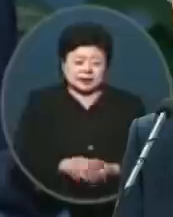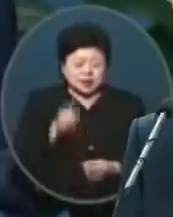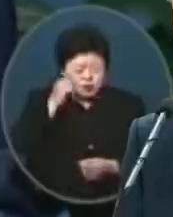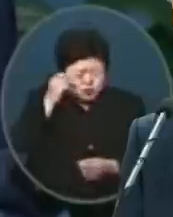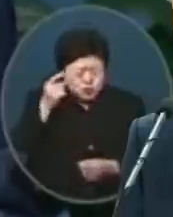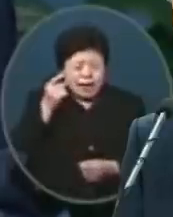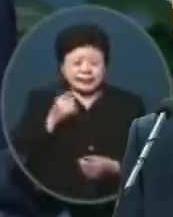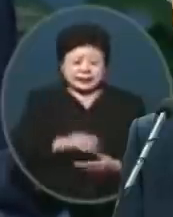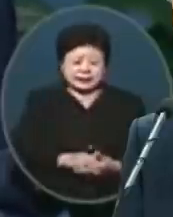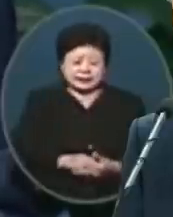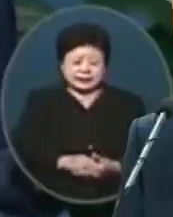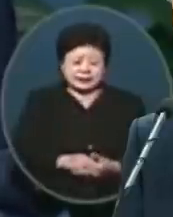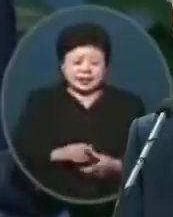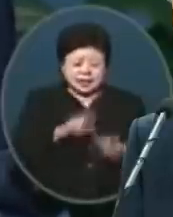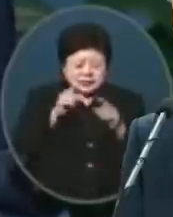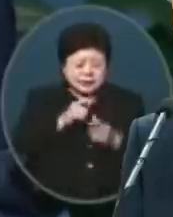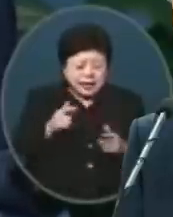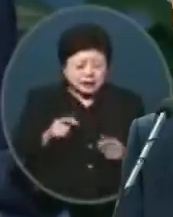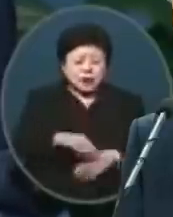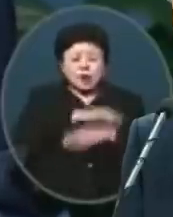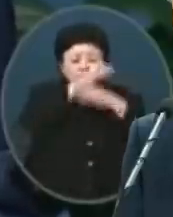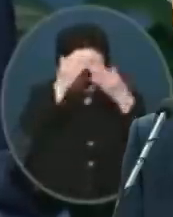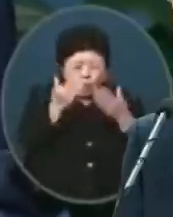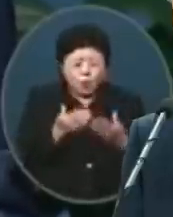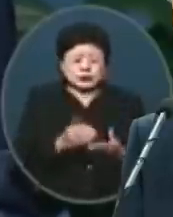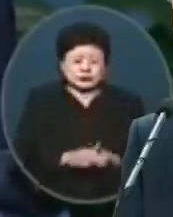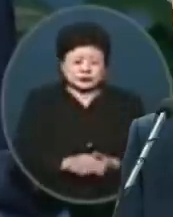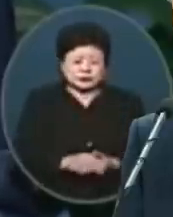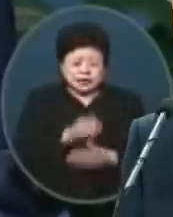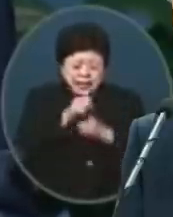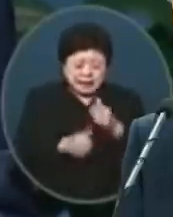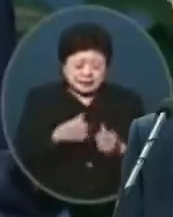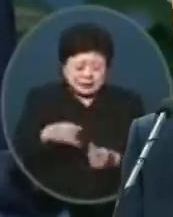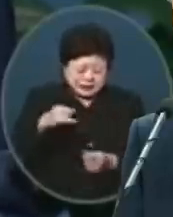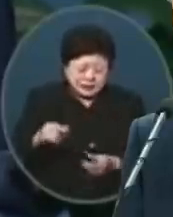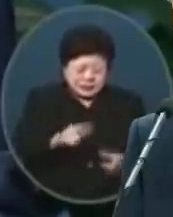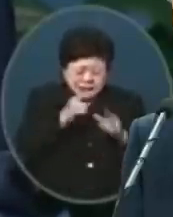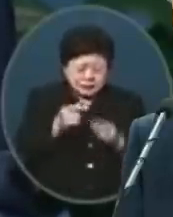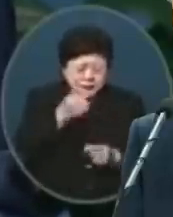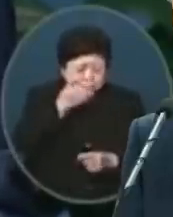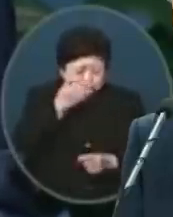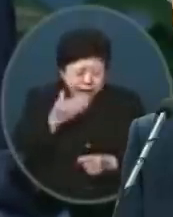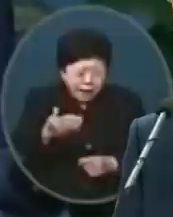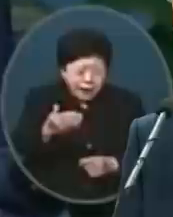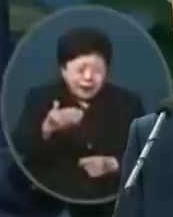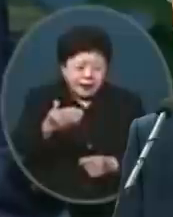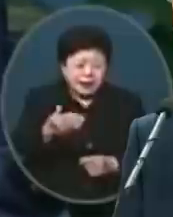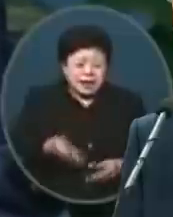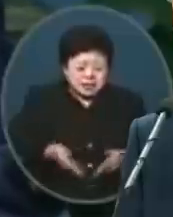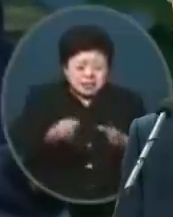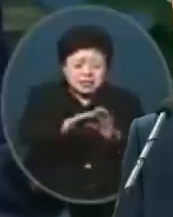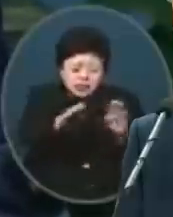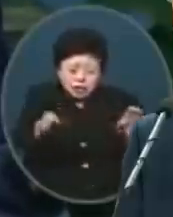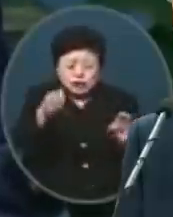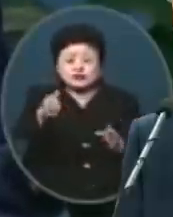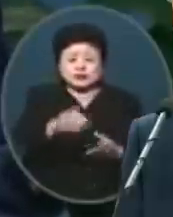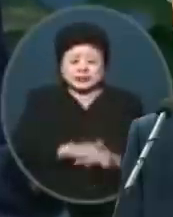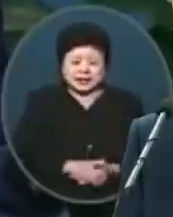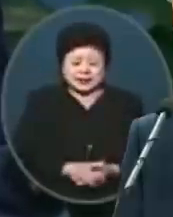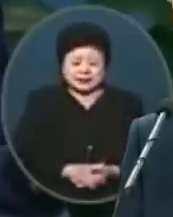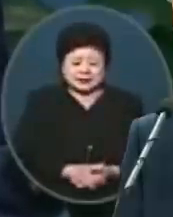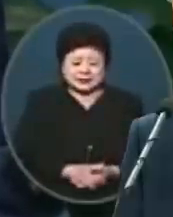훌륭한 삶이 아니라 전적 새로운 하나님의 자녀의 삶을 살 수 있는 길을 열어주는 것입니다.